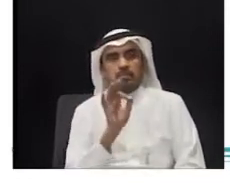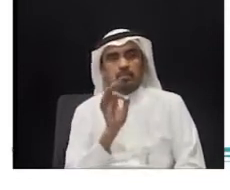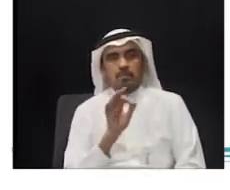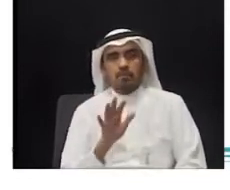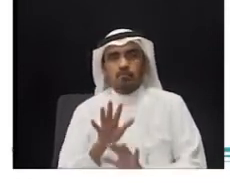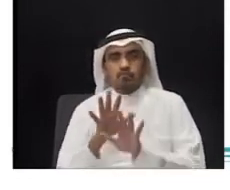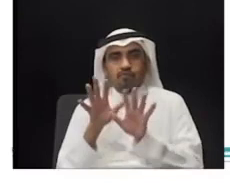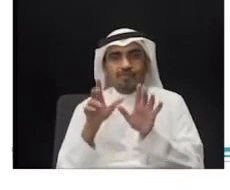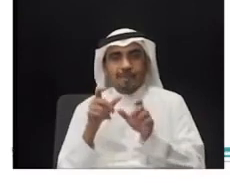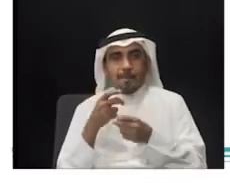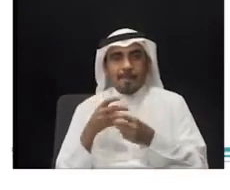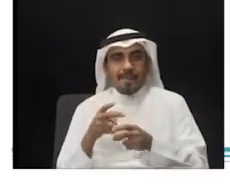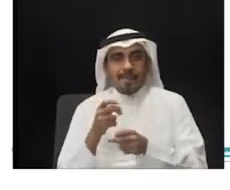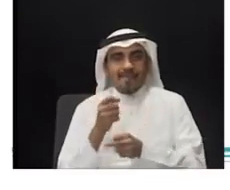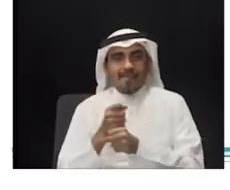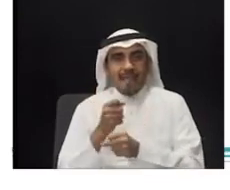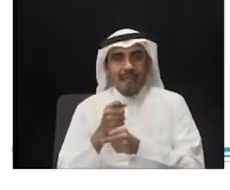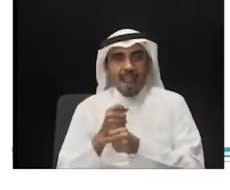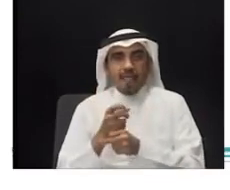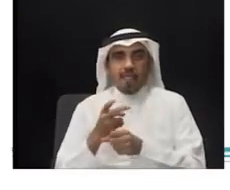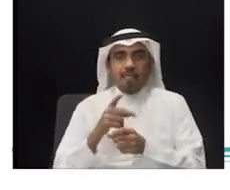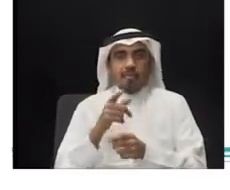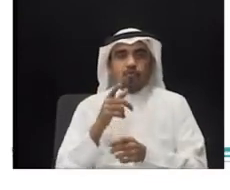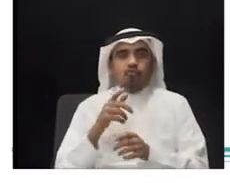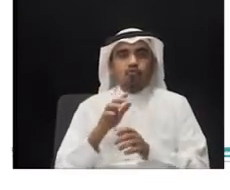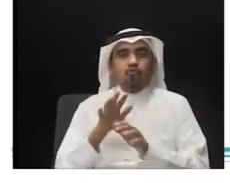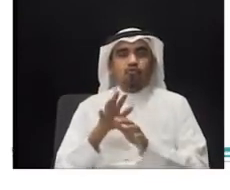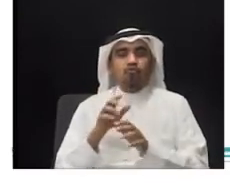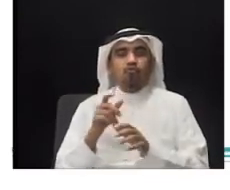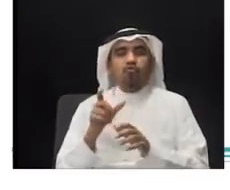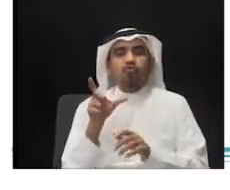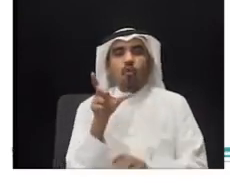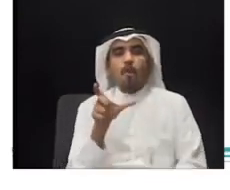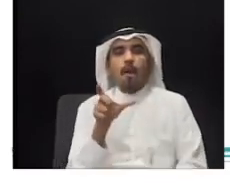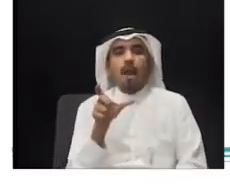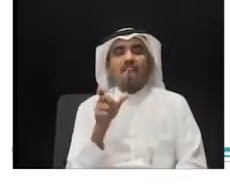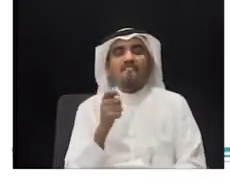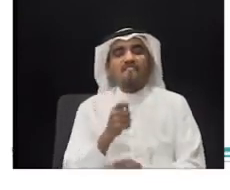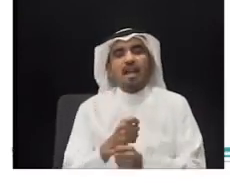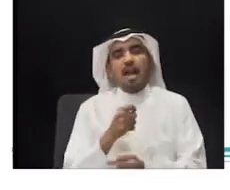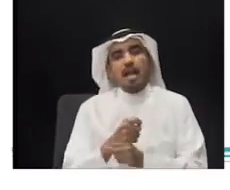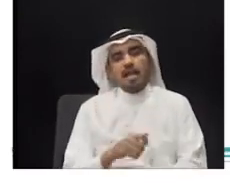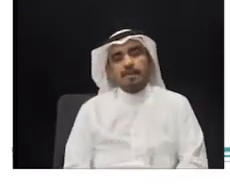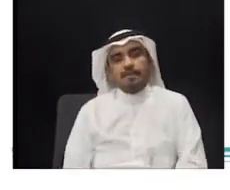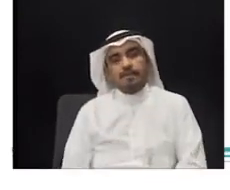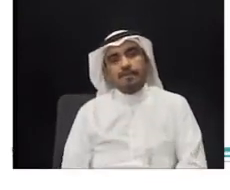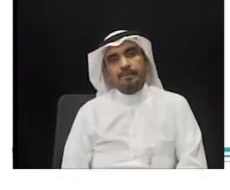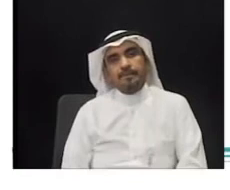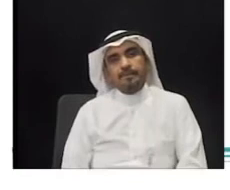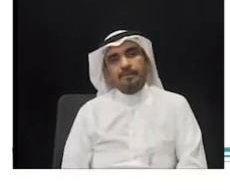فعندنا المثال تثمر الشجرة، بدأت بفعل لذلك نقول عنها جملة فعلية.